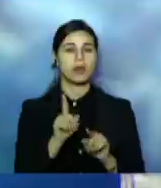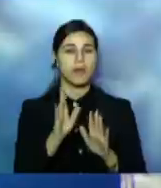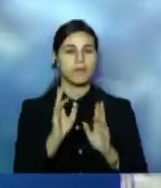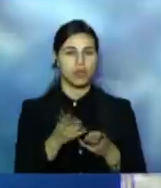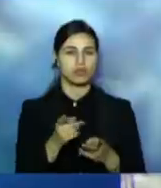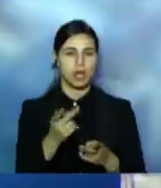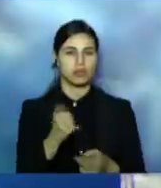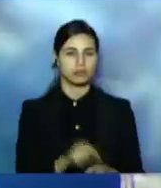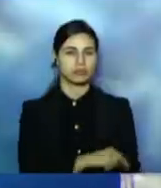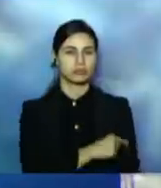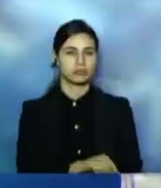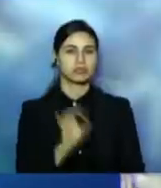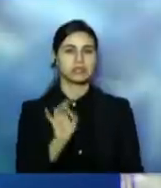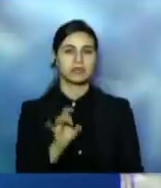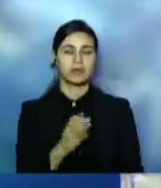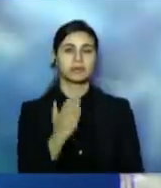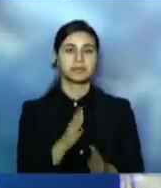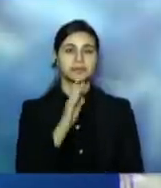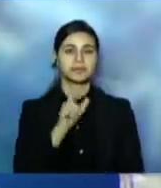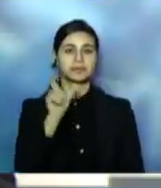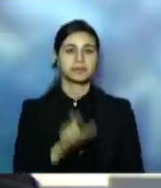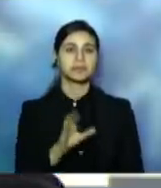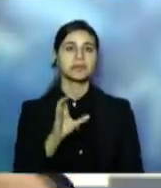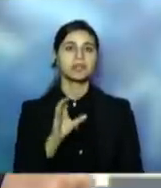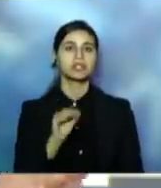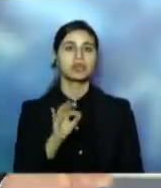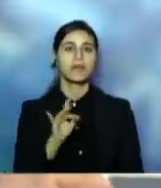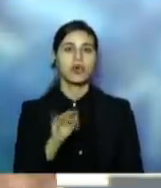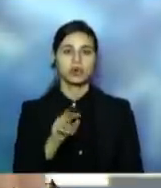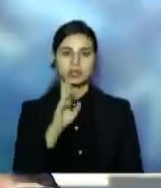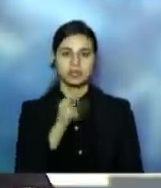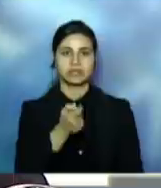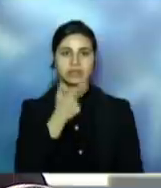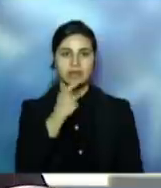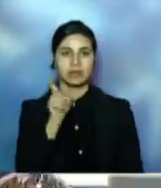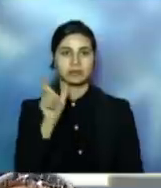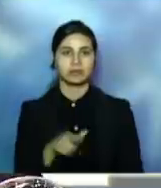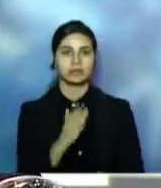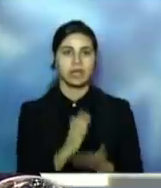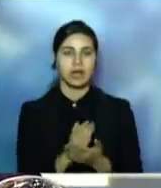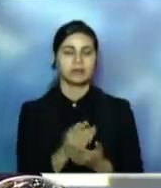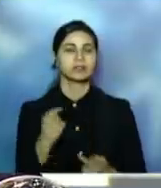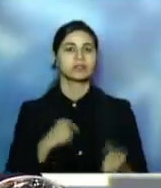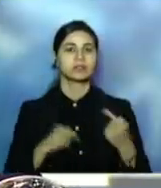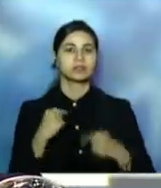ნანემსარი ტკივა ქალბატონს. თუ ქალბატონი სიოფორსვავს, მას ან აქვს